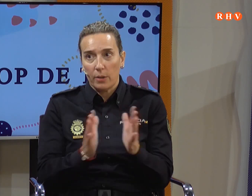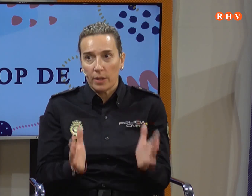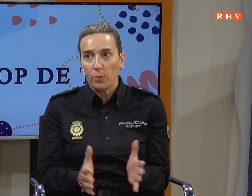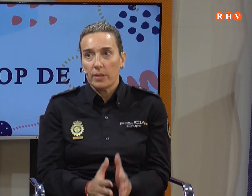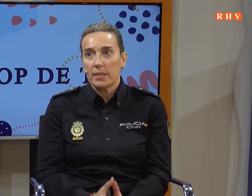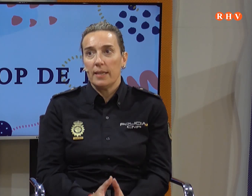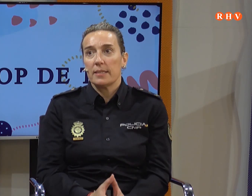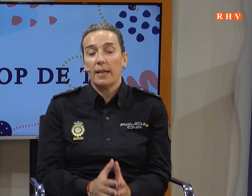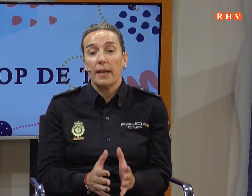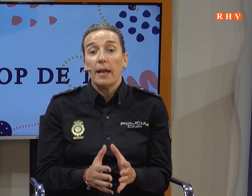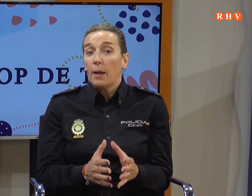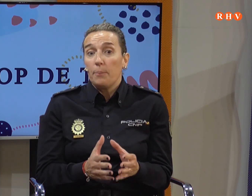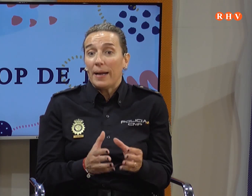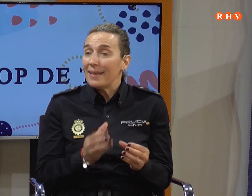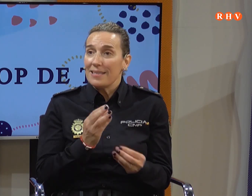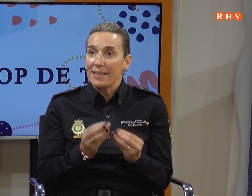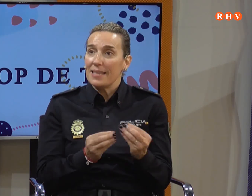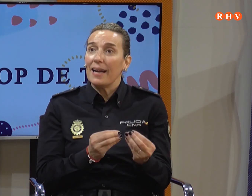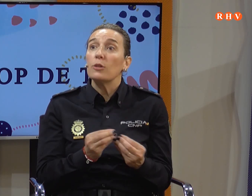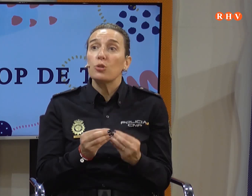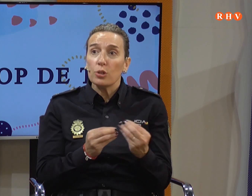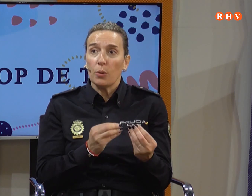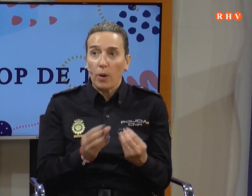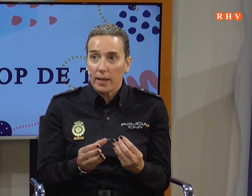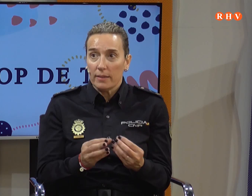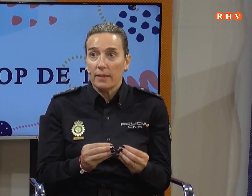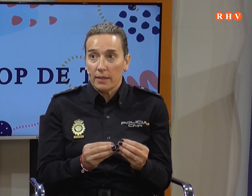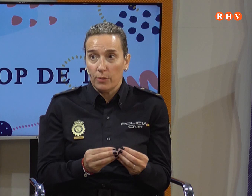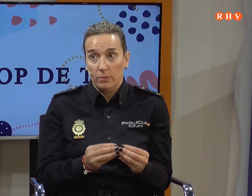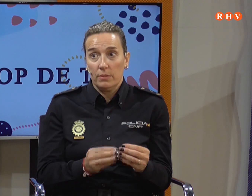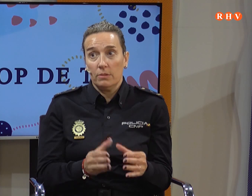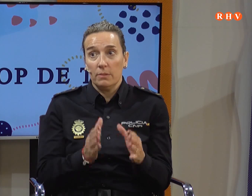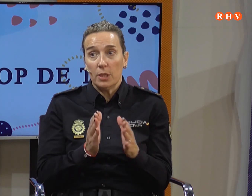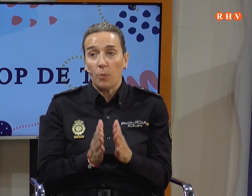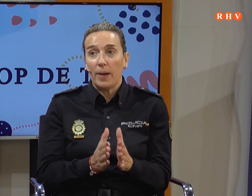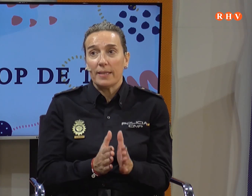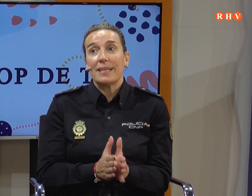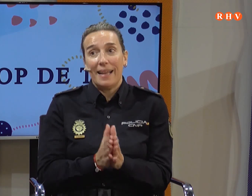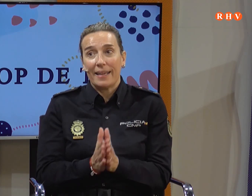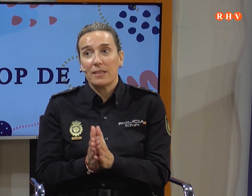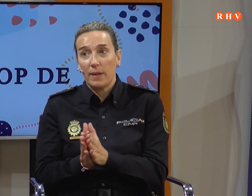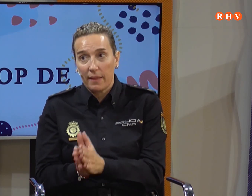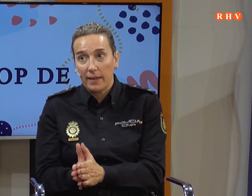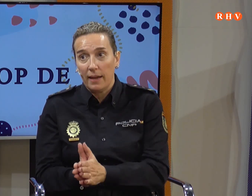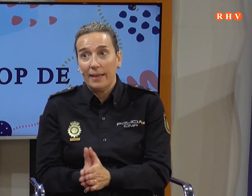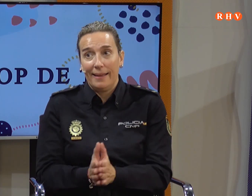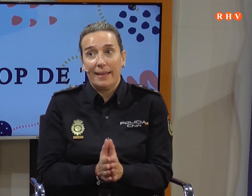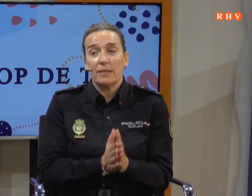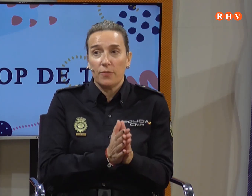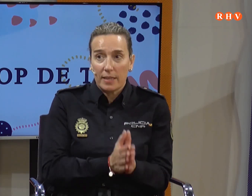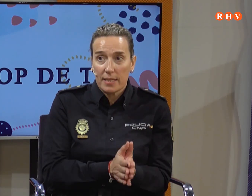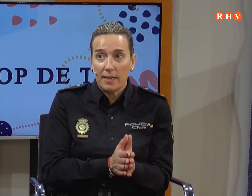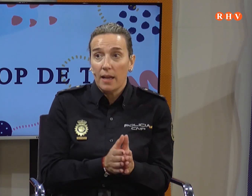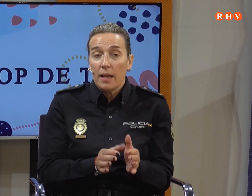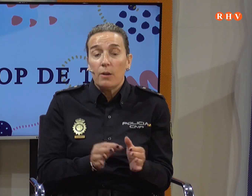molt reconegudes, en les que pareix que siga tot igual i no. Si compares la que és verdadera en la que